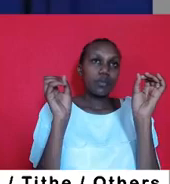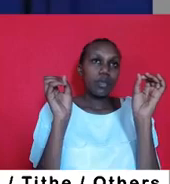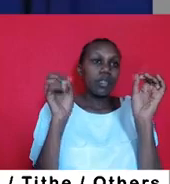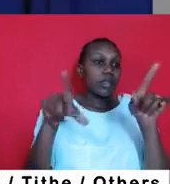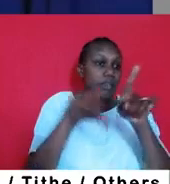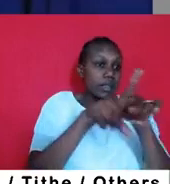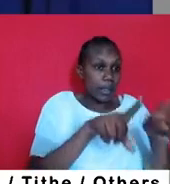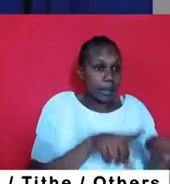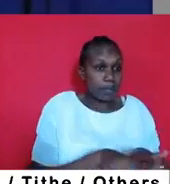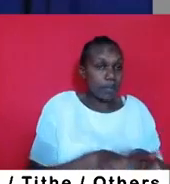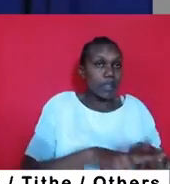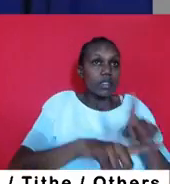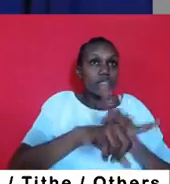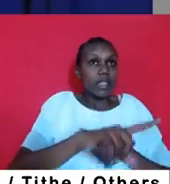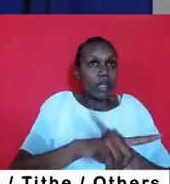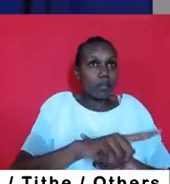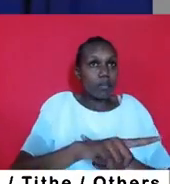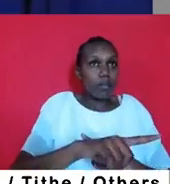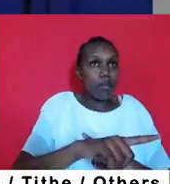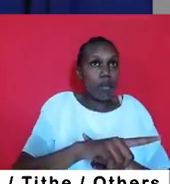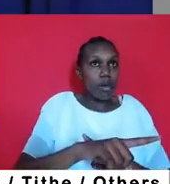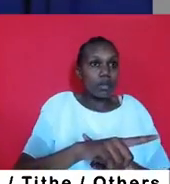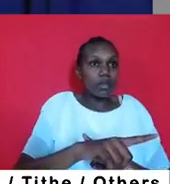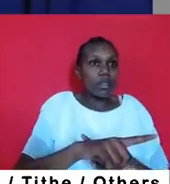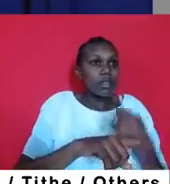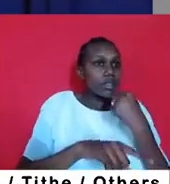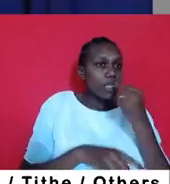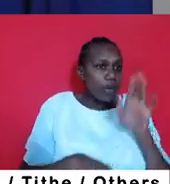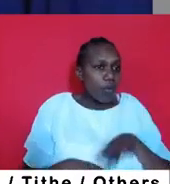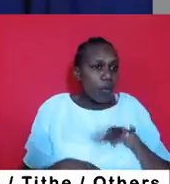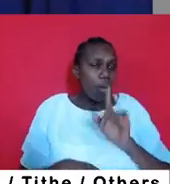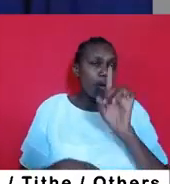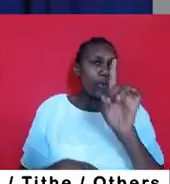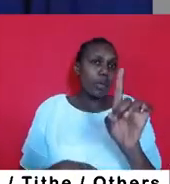Na hadithi ya mwanamke Msamaria